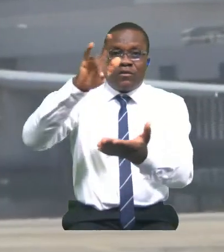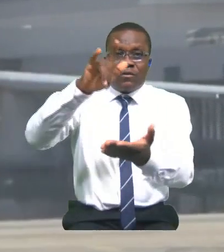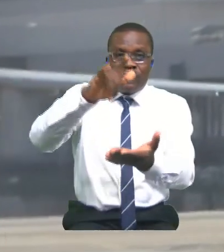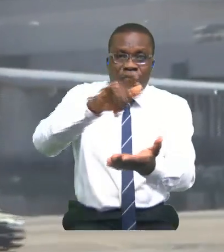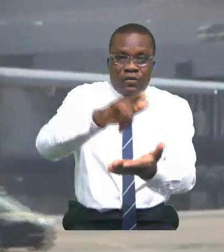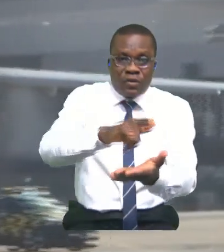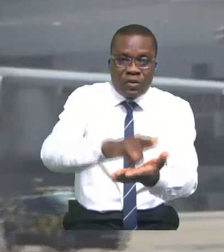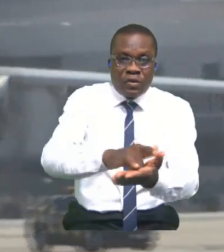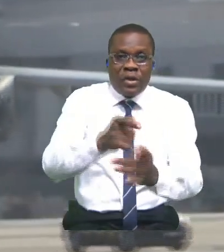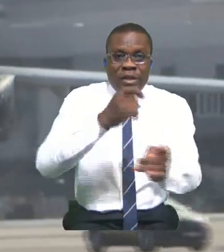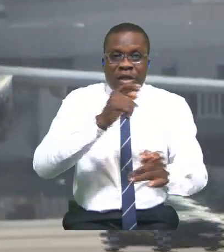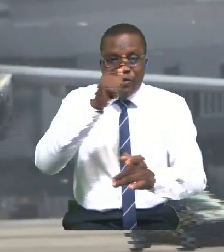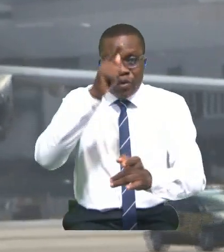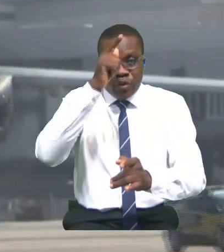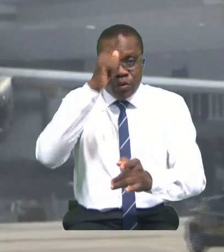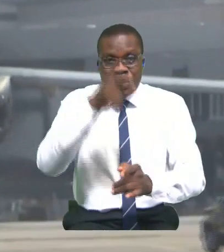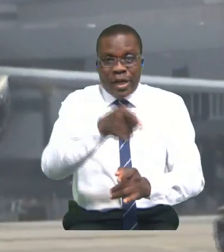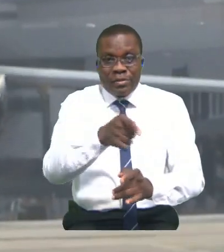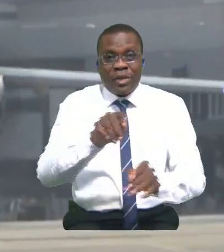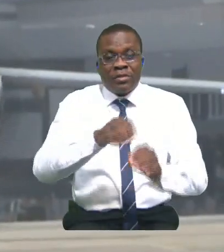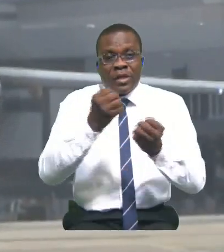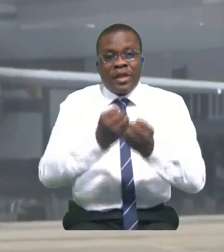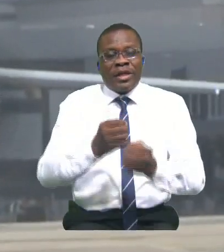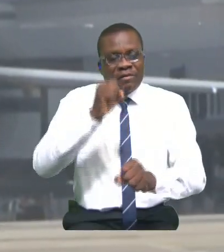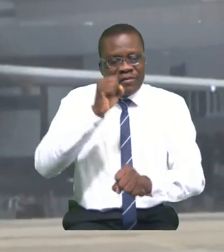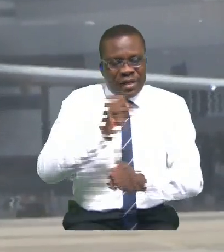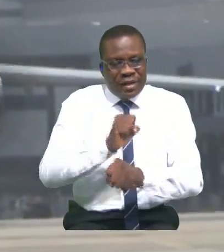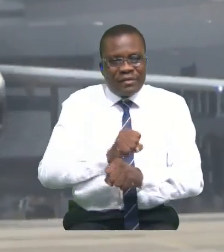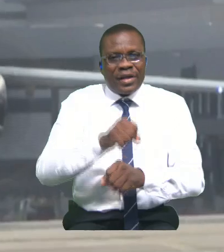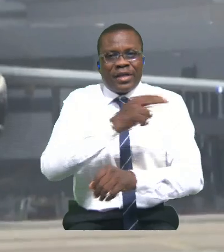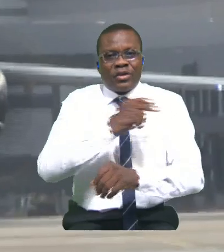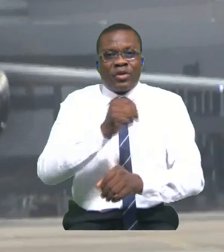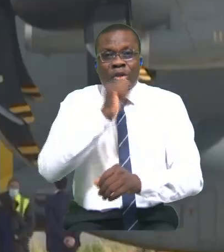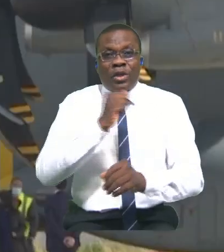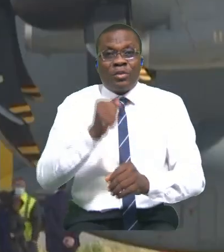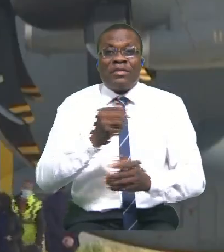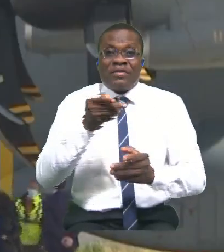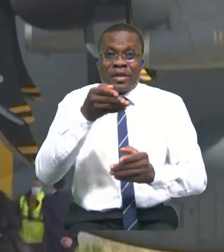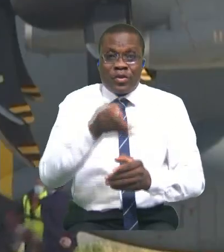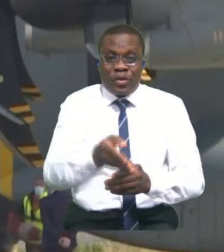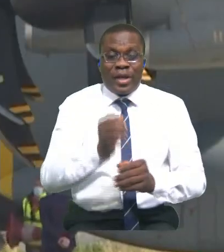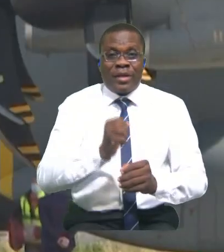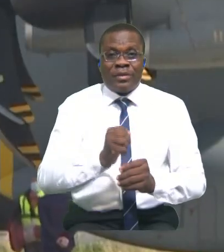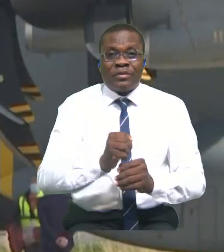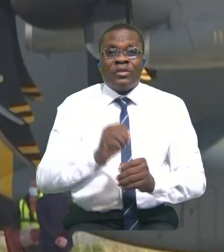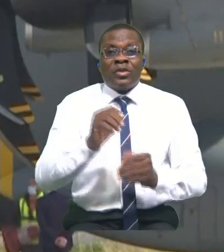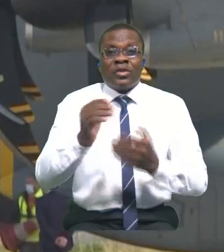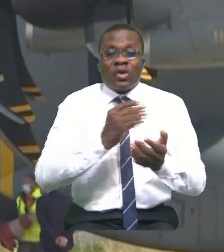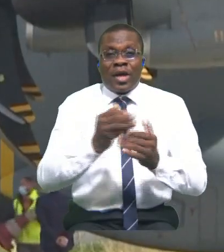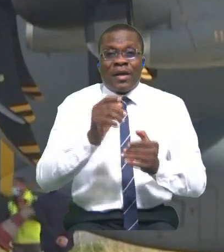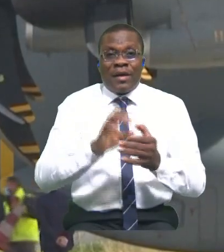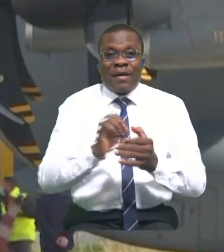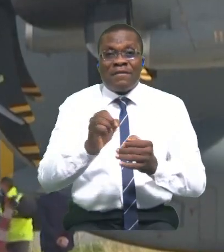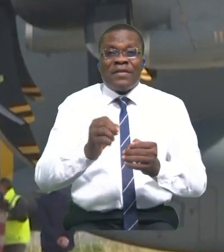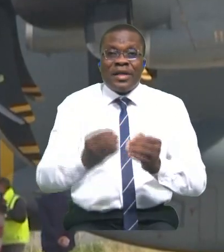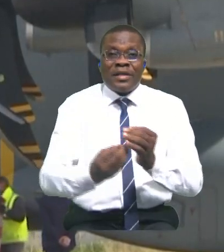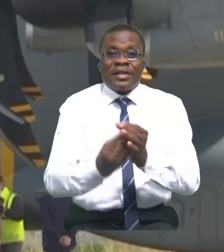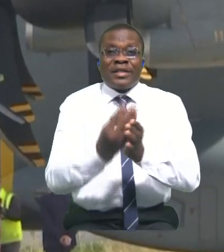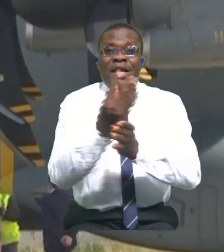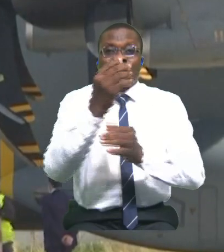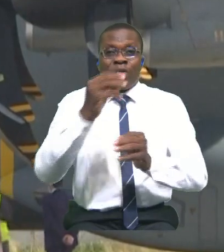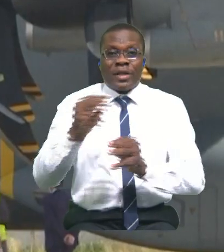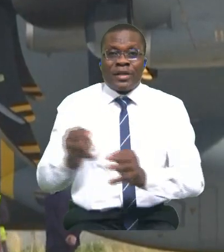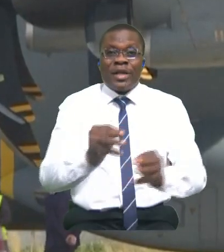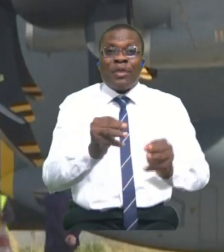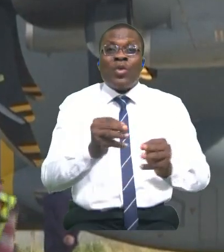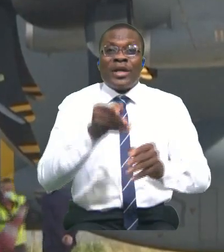provenance de l'Allemagne l'équipe allemande travaillera dans un hôpital privé de la capitale portugaise afin d'accroître les moyens de